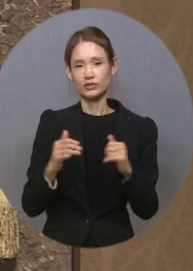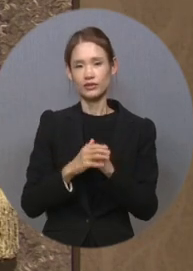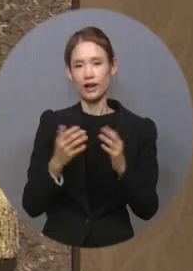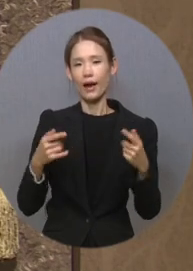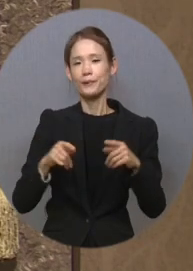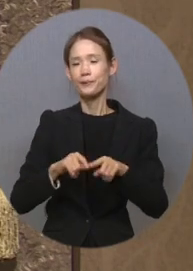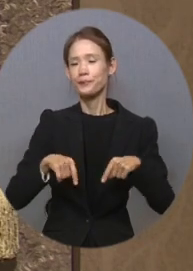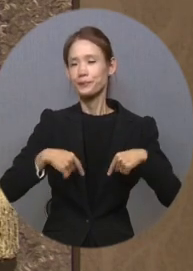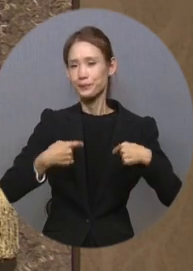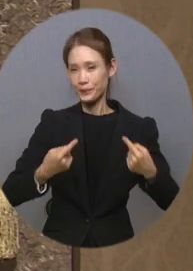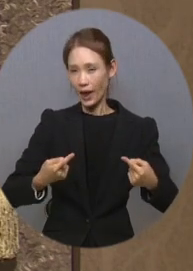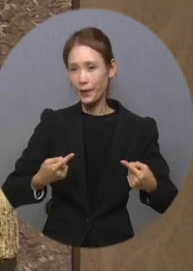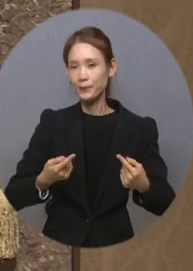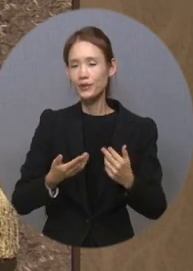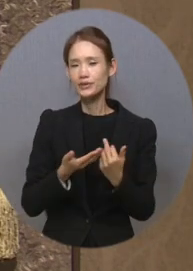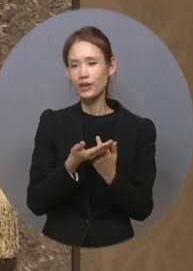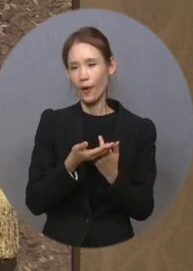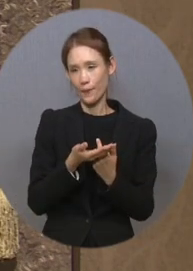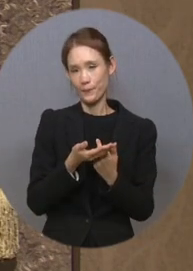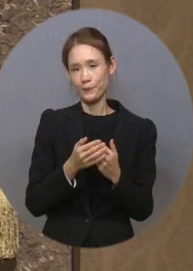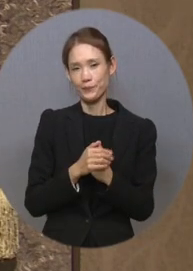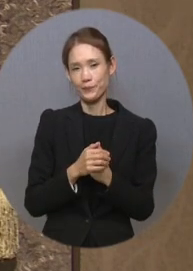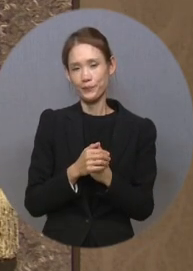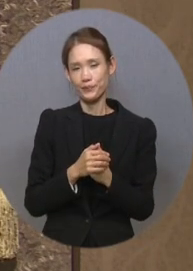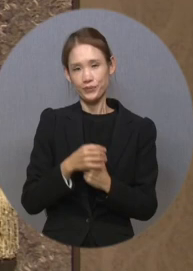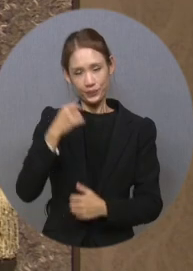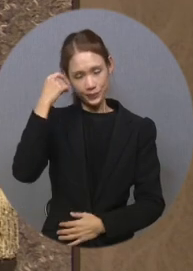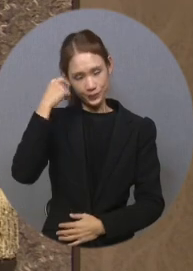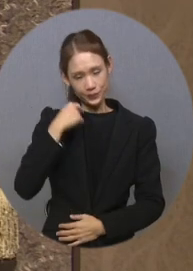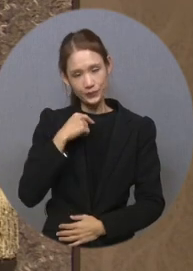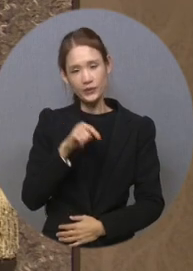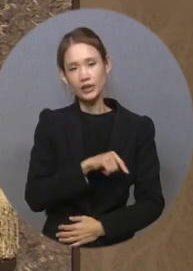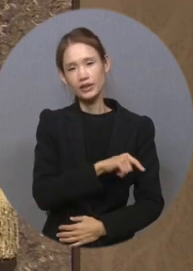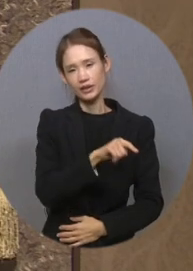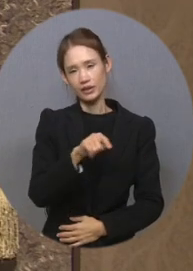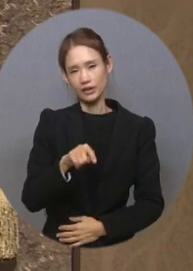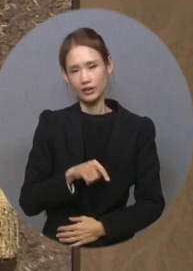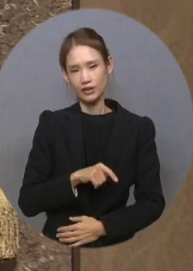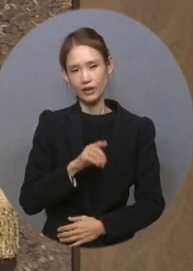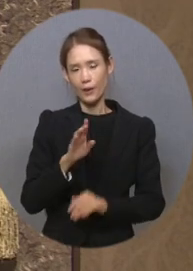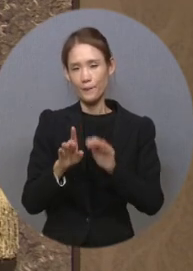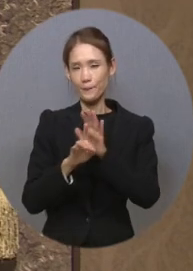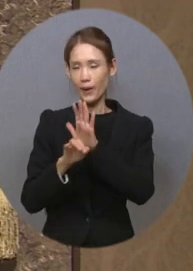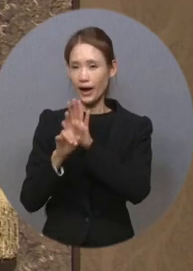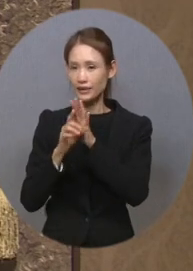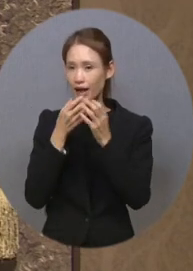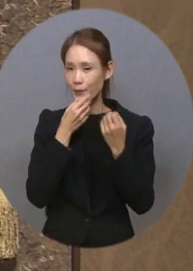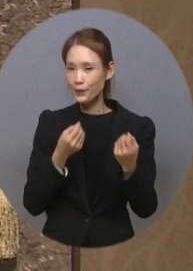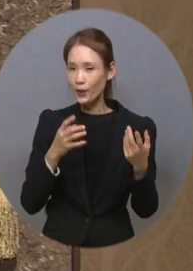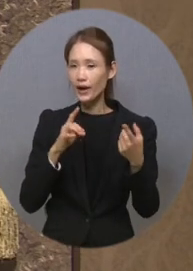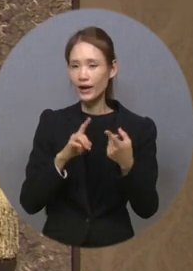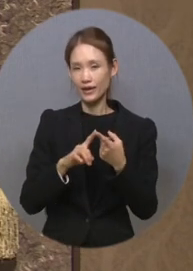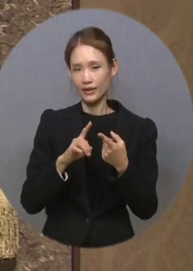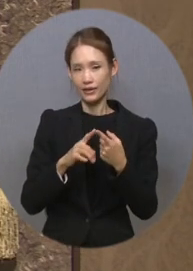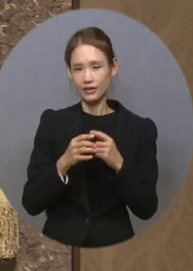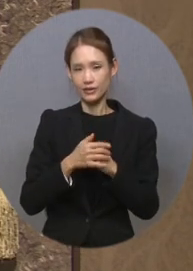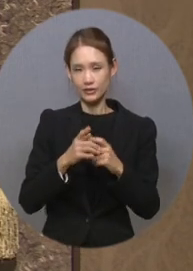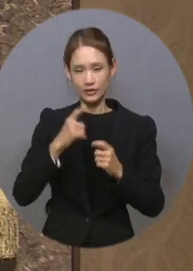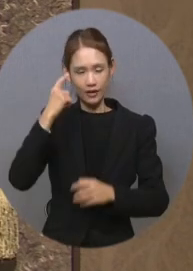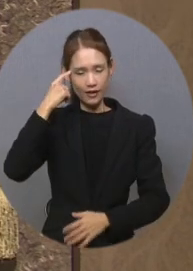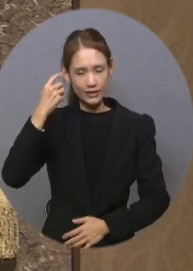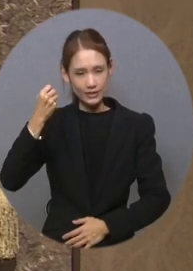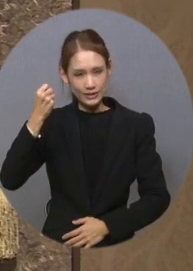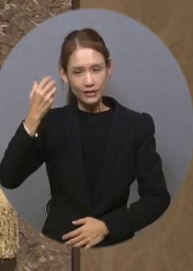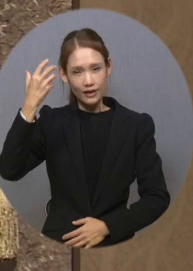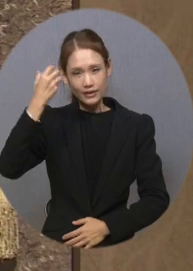함께 참여해서 섬을 느끼고 또 우리 박람회에 대해서 좀 인식하시고